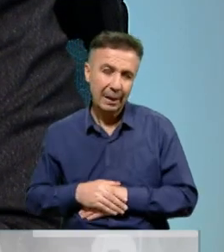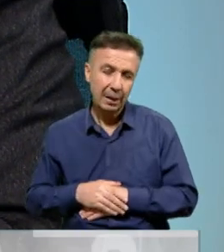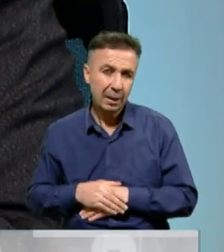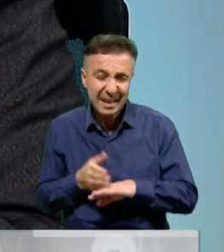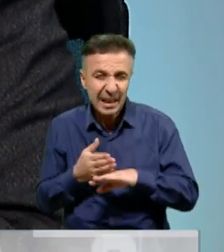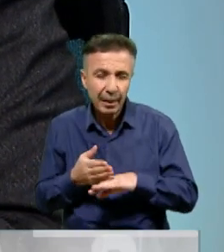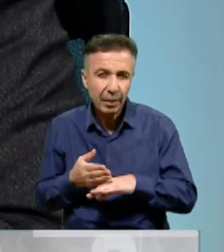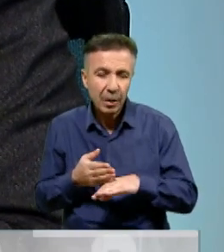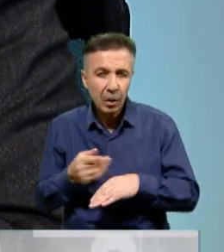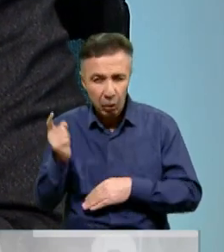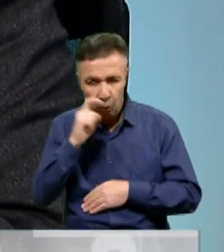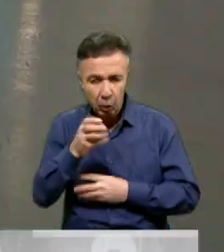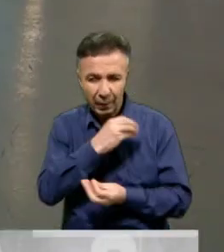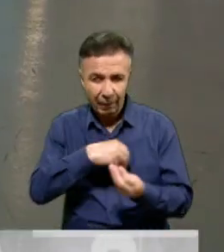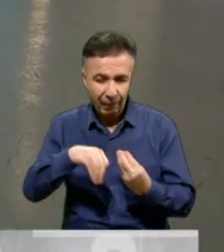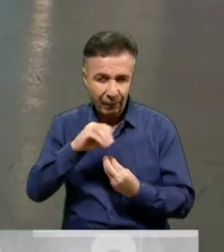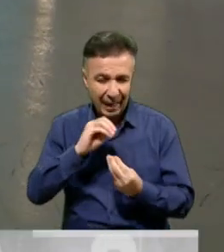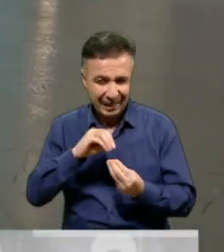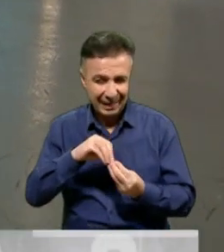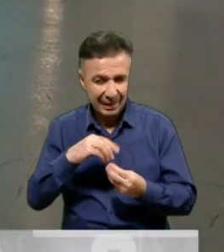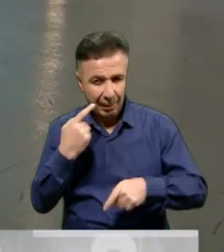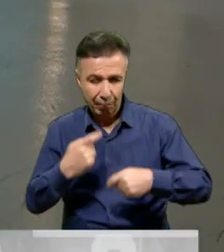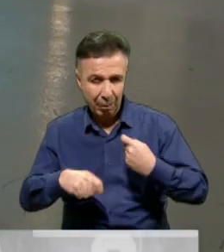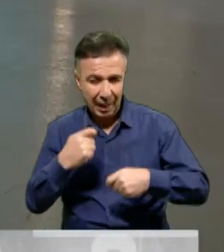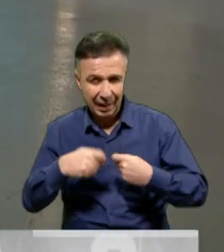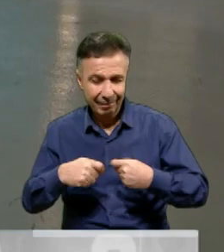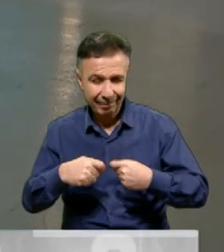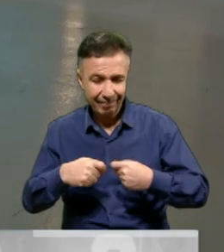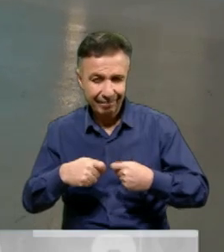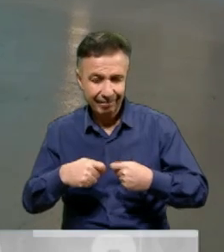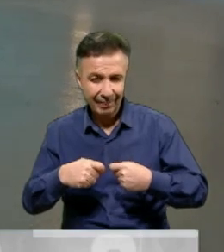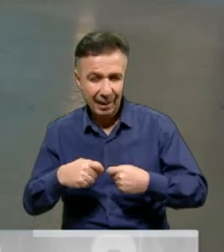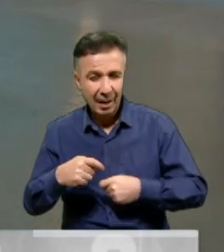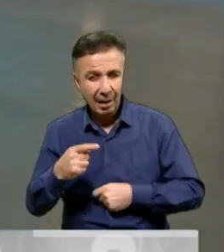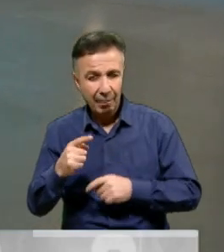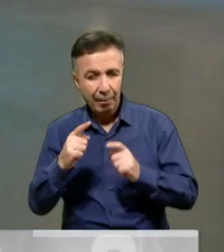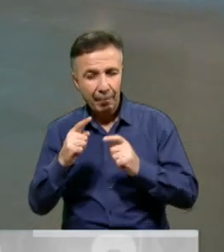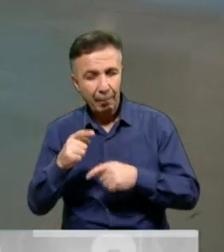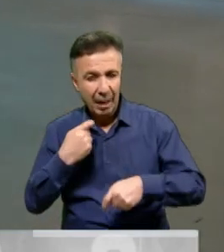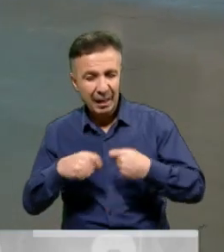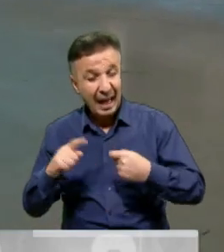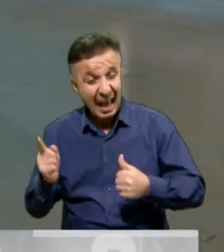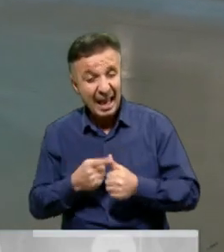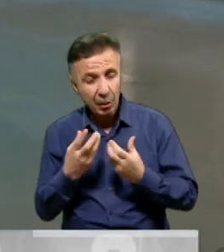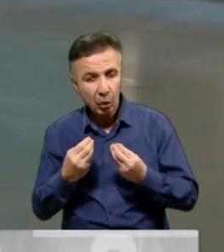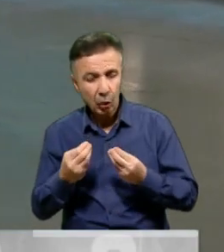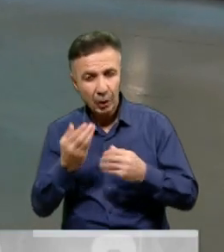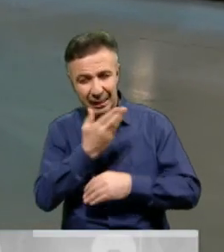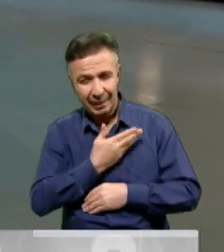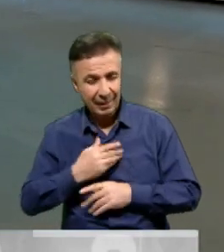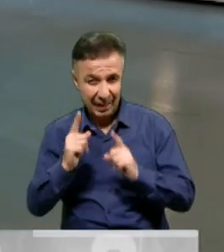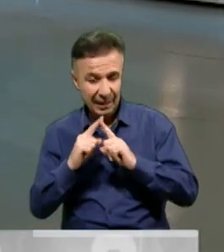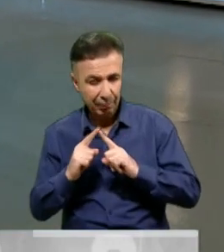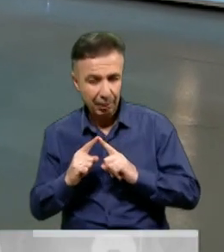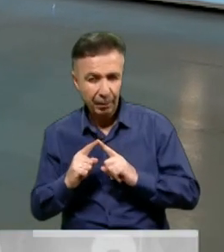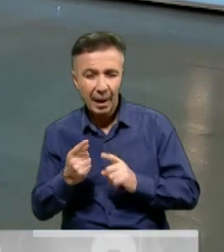oradan almak lazım. Çünkü bankaların en çok sevdiği hesap vadesiz hesaplardır. Paramızı